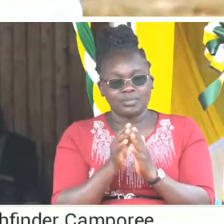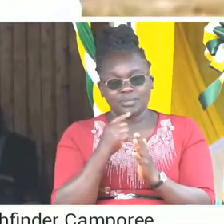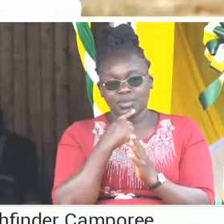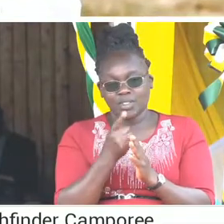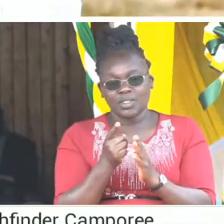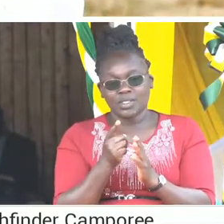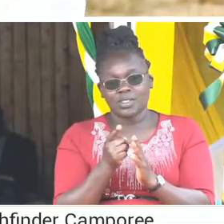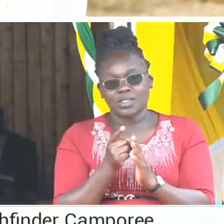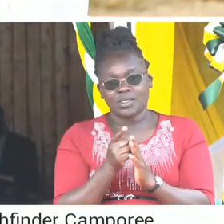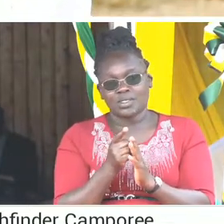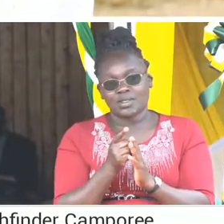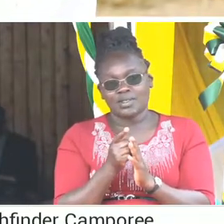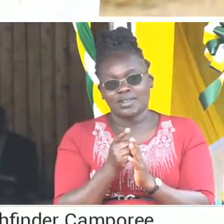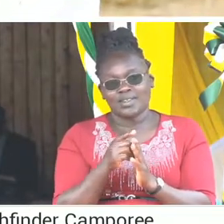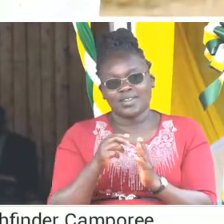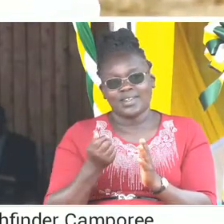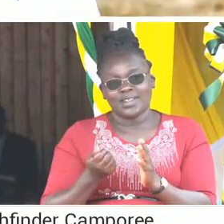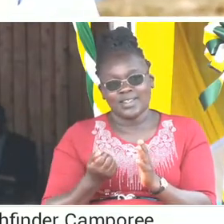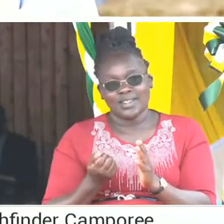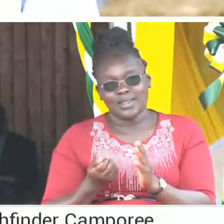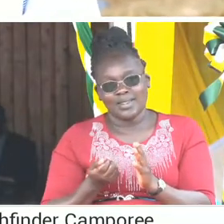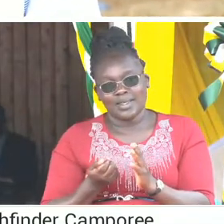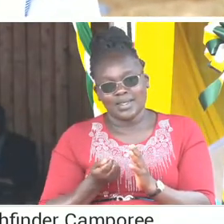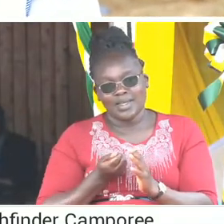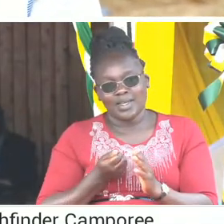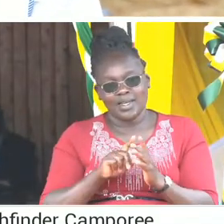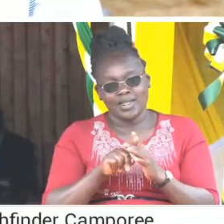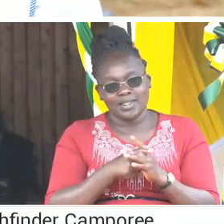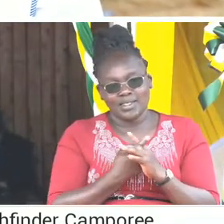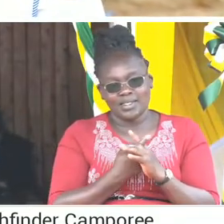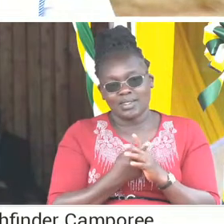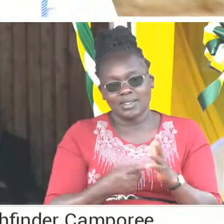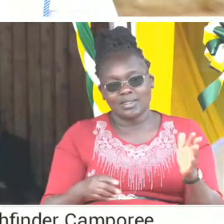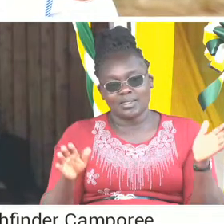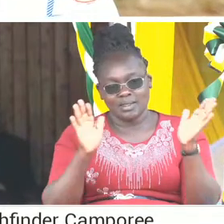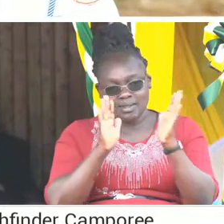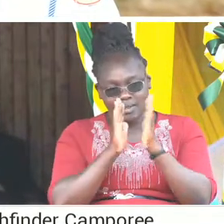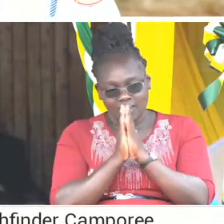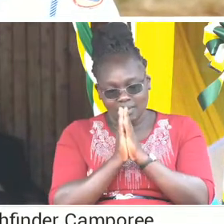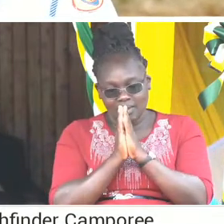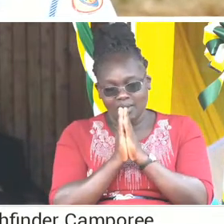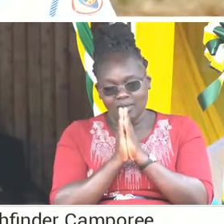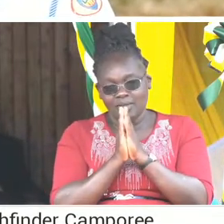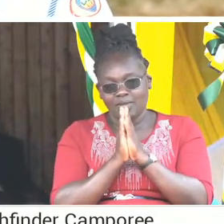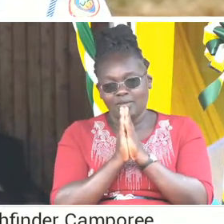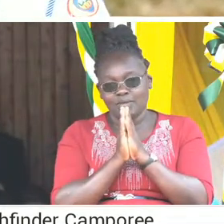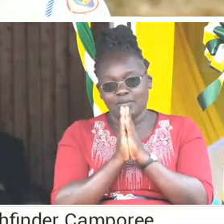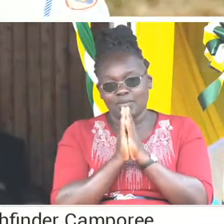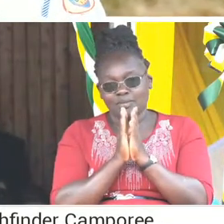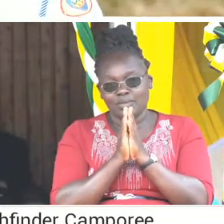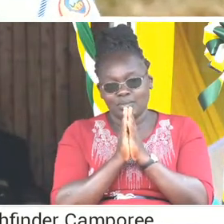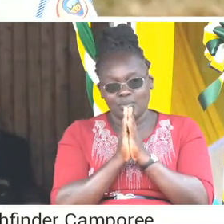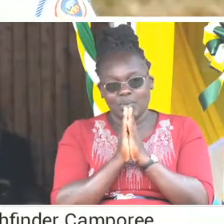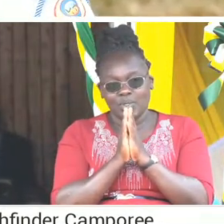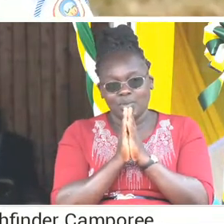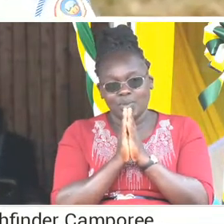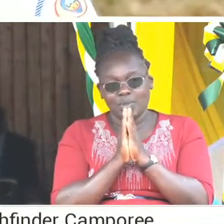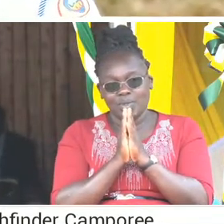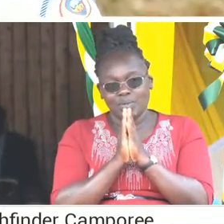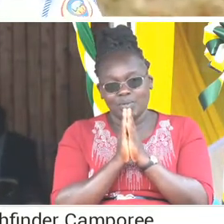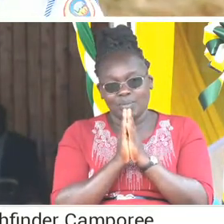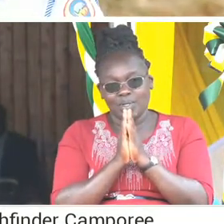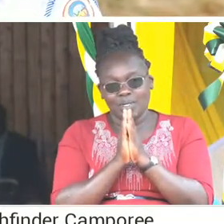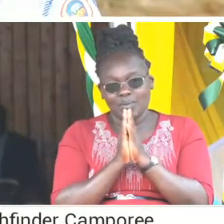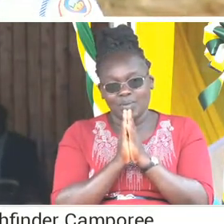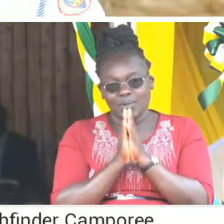Some are food and they can eat. Some are food but they can't eat. We are food and we can eat. Praise